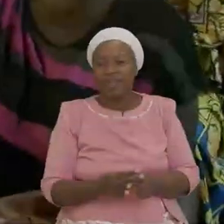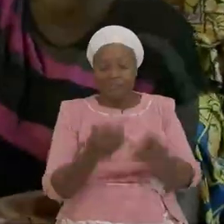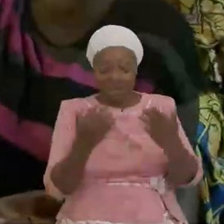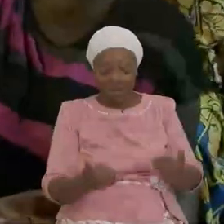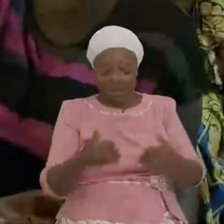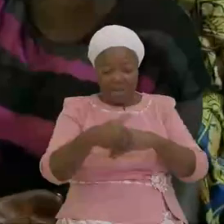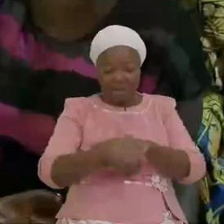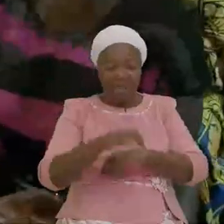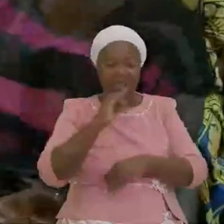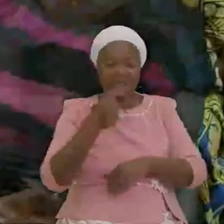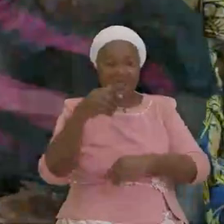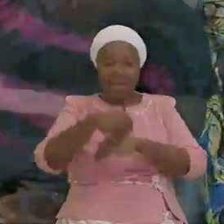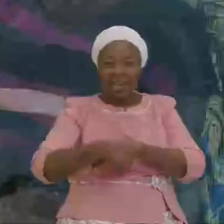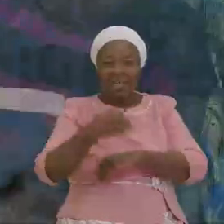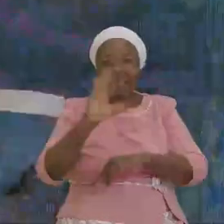Amen dans votre vie.